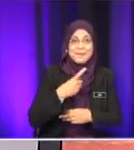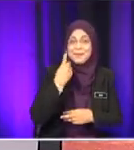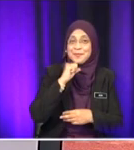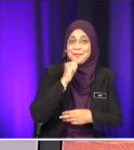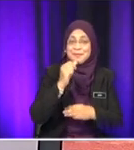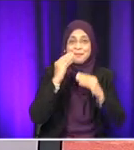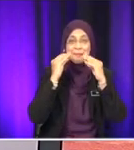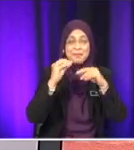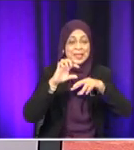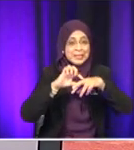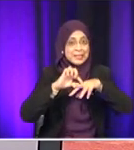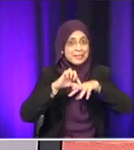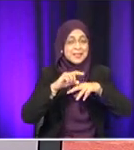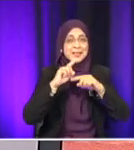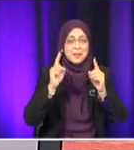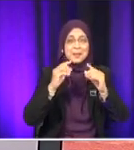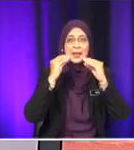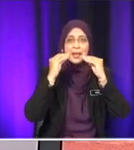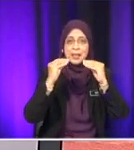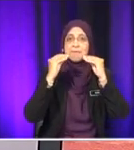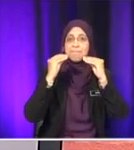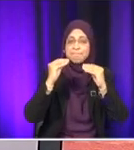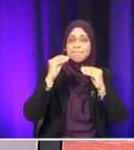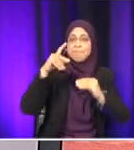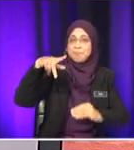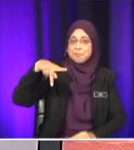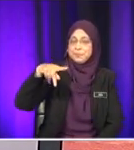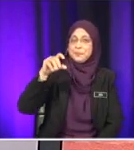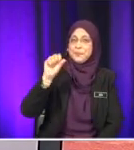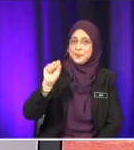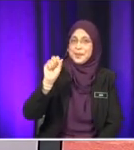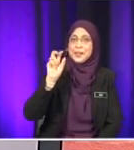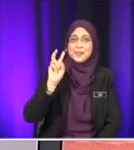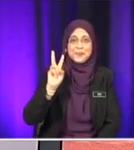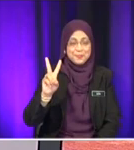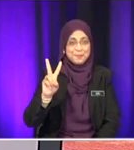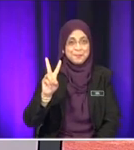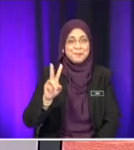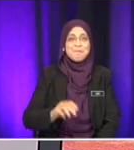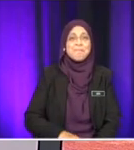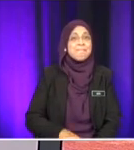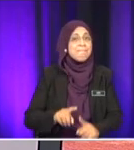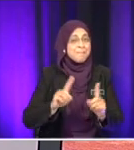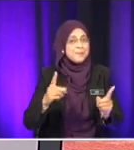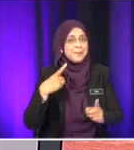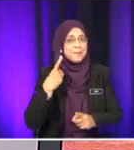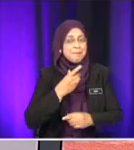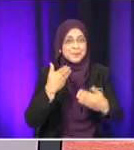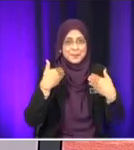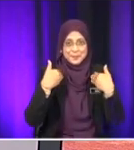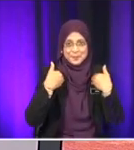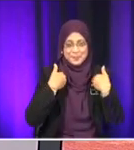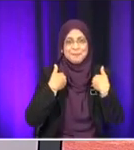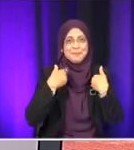tetapi kita tidak belajar bagi mata pelajaran pendidikan seni visual tapi sebelum itu juga Izinkan saya